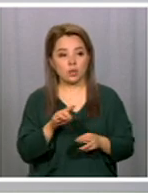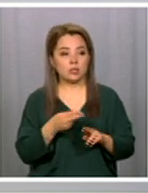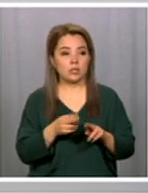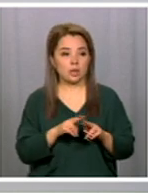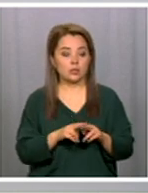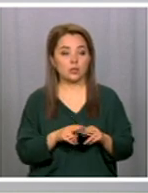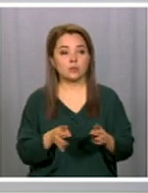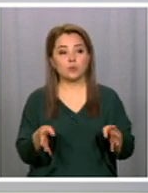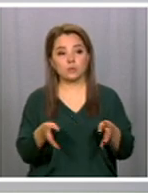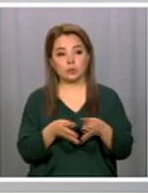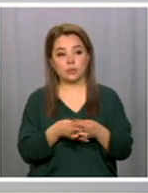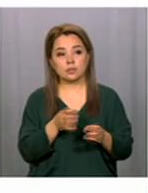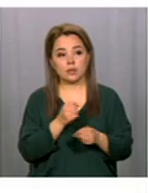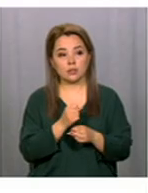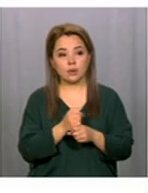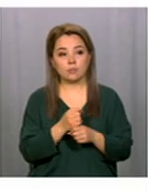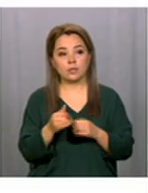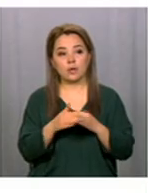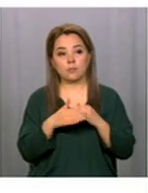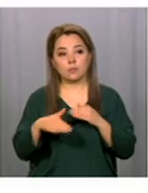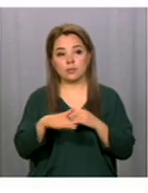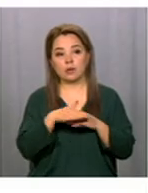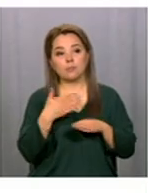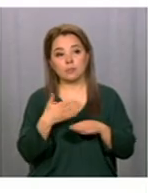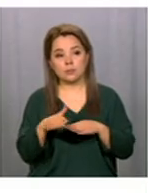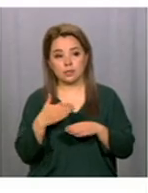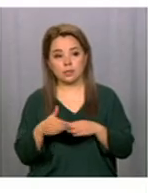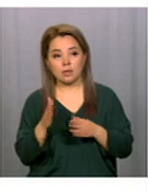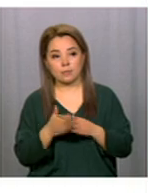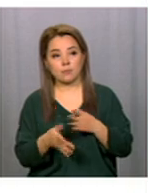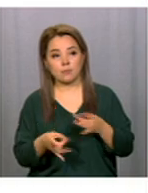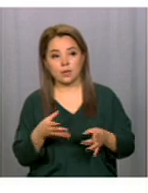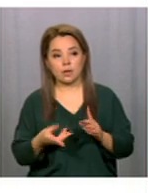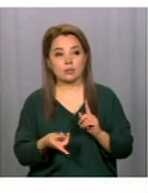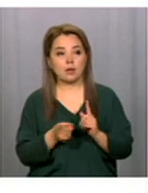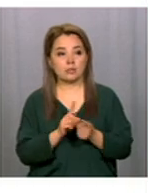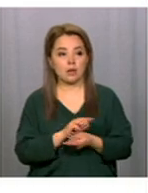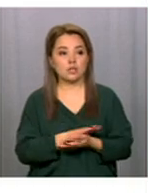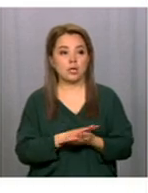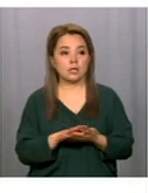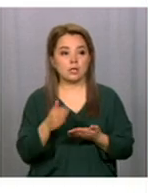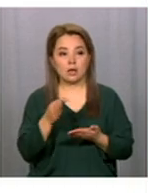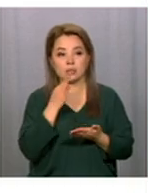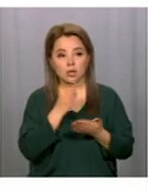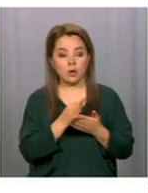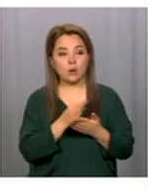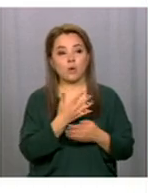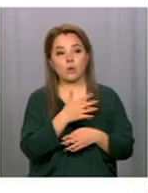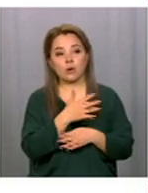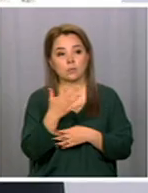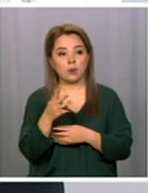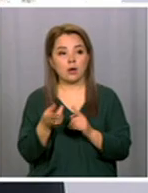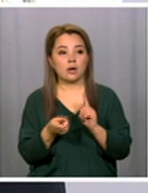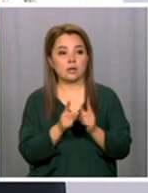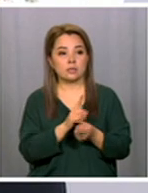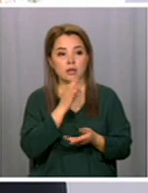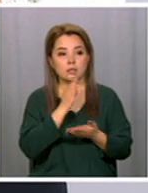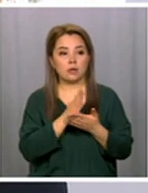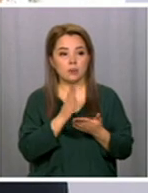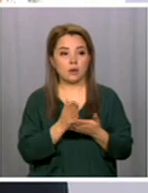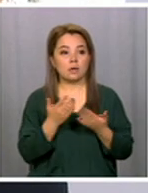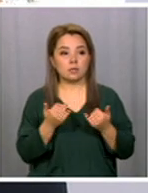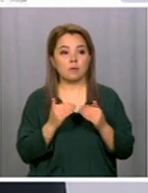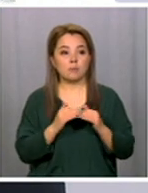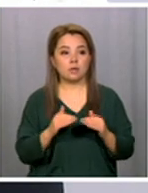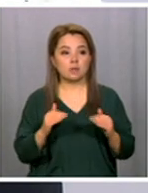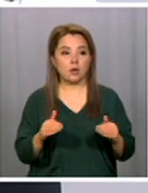көлдің табанында ол біртіндеп батпаққа айналып, таза кәдімгі орманға айналады. Балалар,